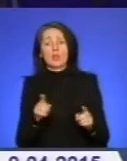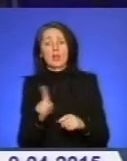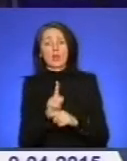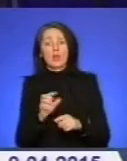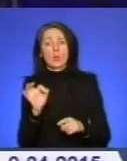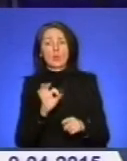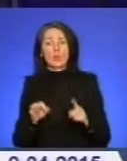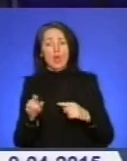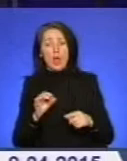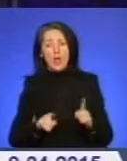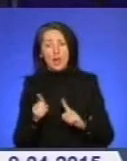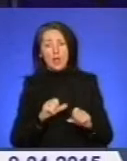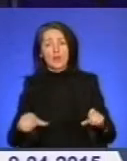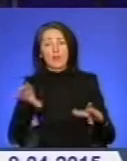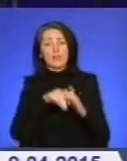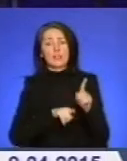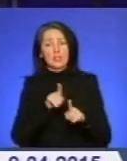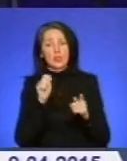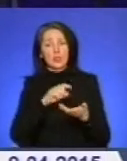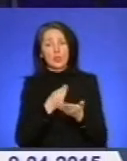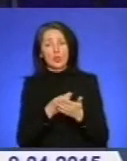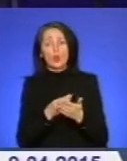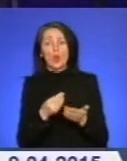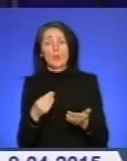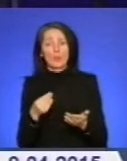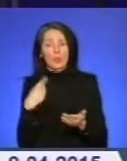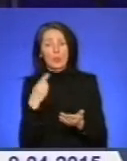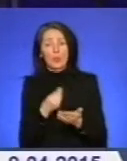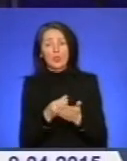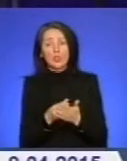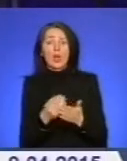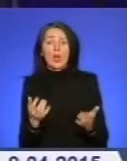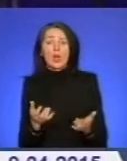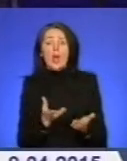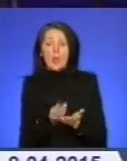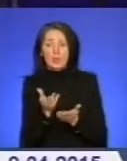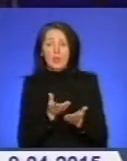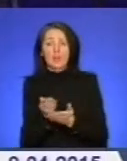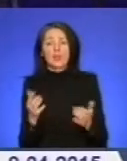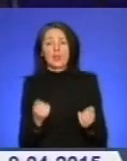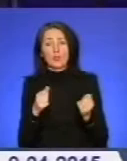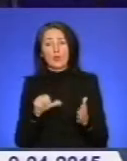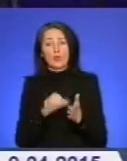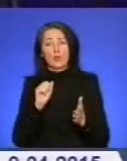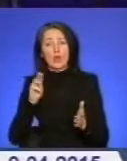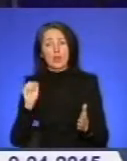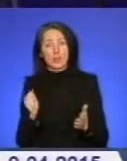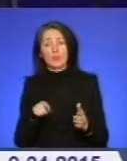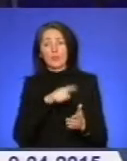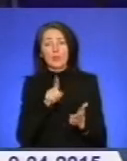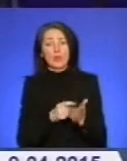обласного бюджету, додатково профінансувавши підтримку учасників АТО. Жвава дискусія серед депутатів виникла навколо питання кількості коштів,